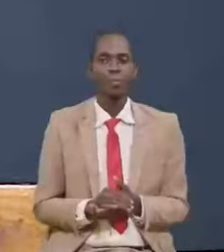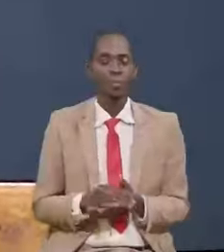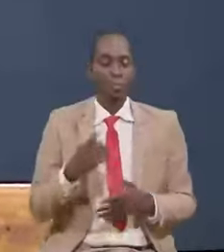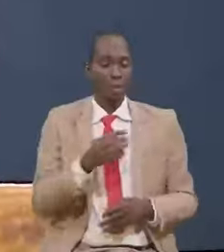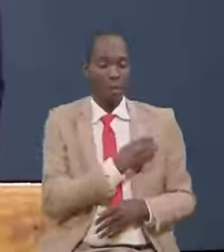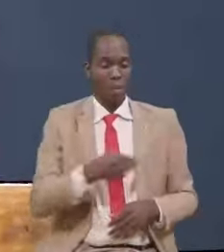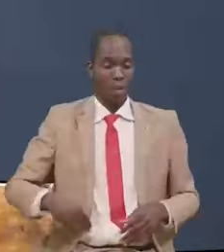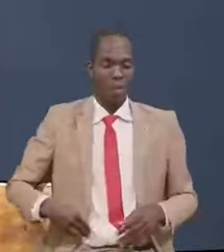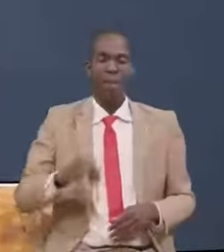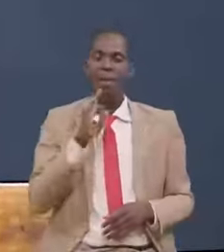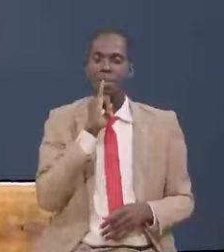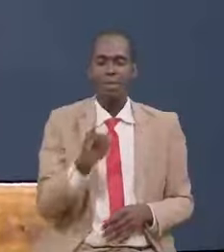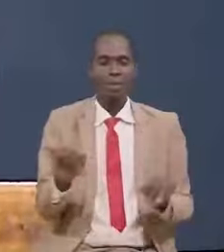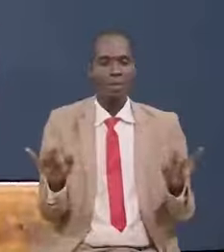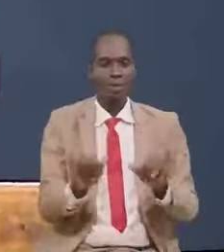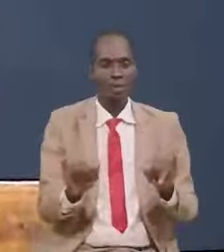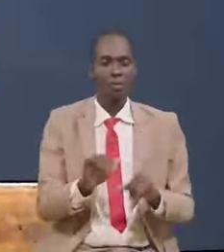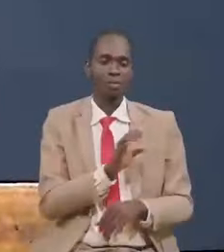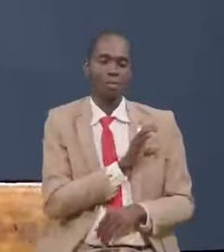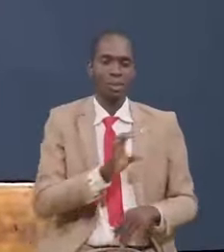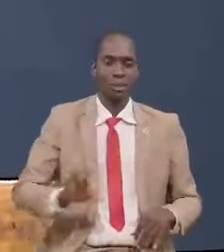Le Messie est le Christ.